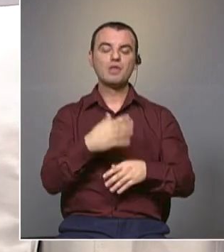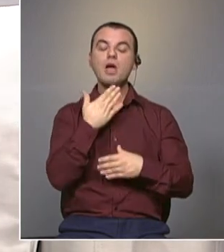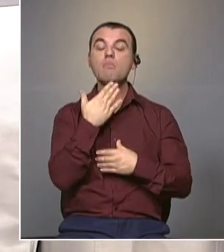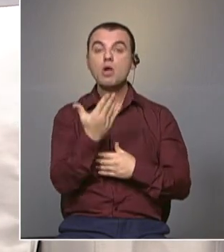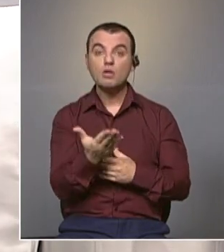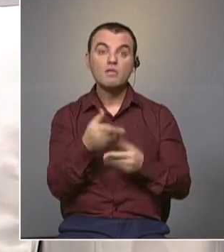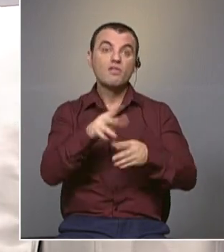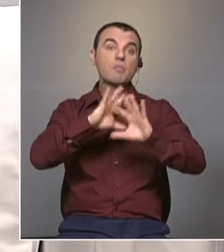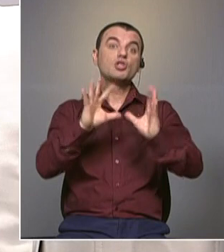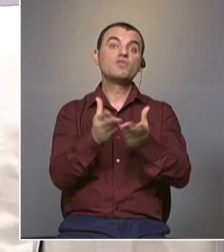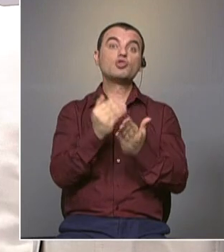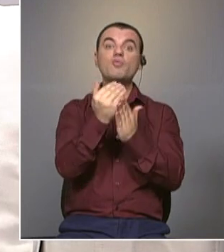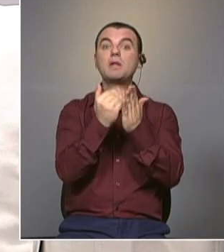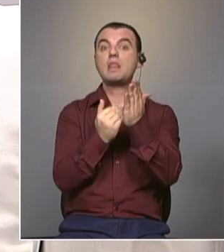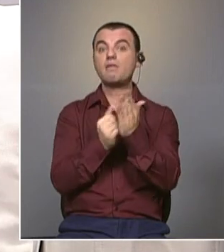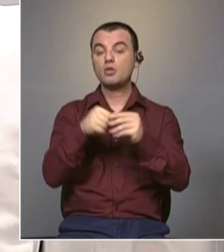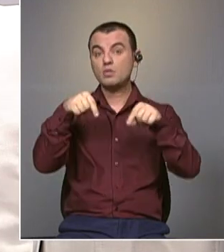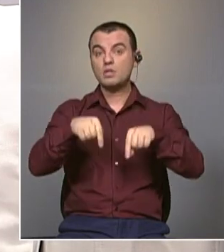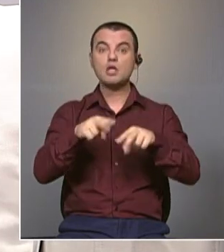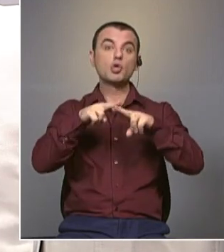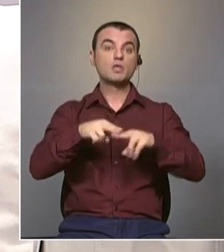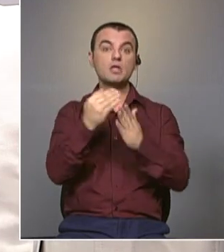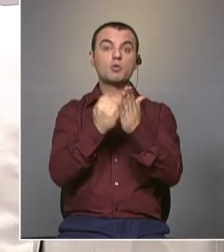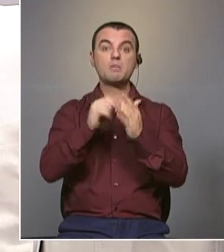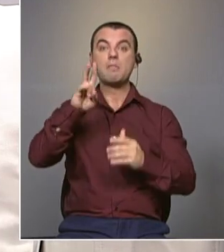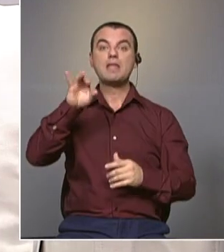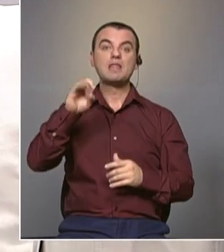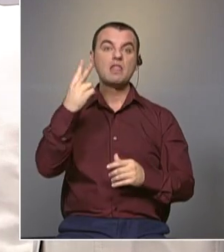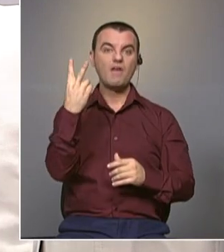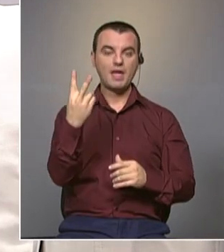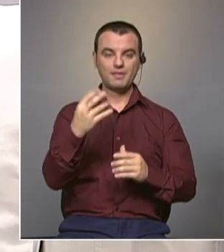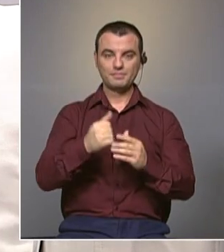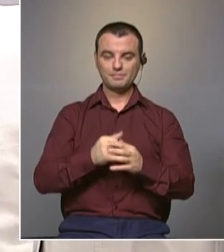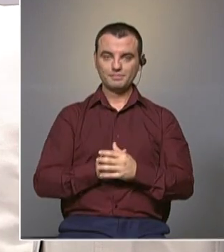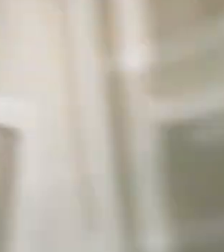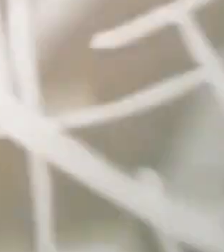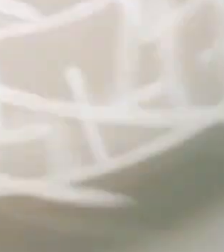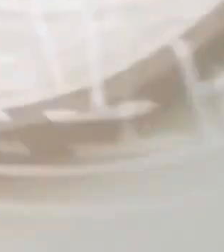Благодаря ви. Това беше всичко в предаването за днес. Останете с програмата на БНТ2.